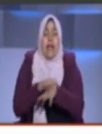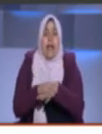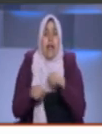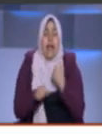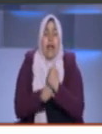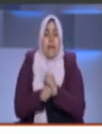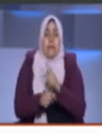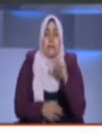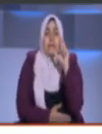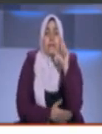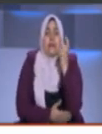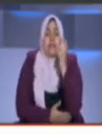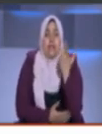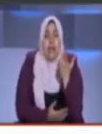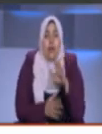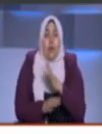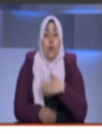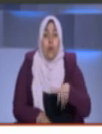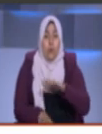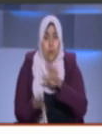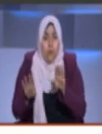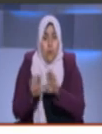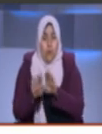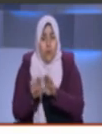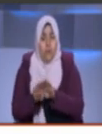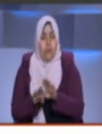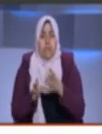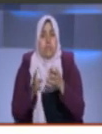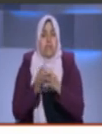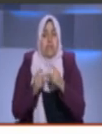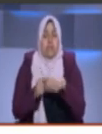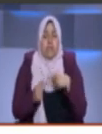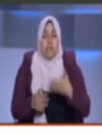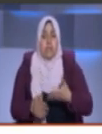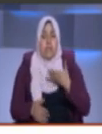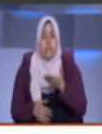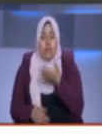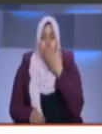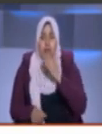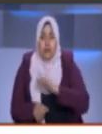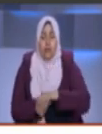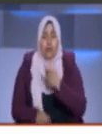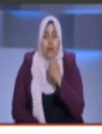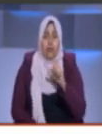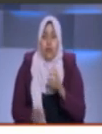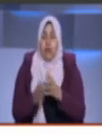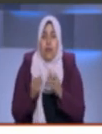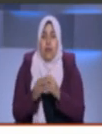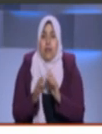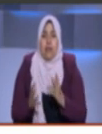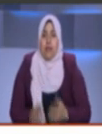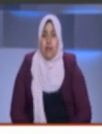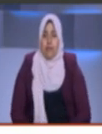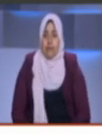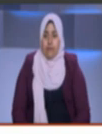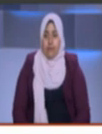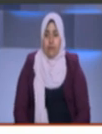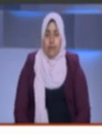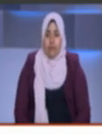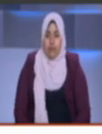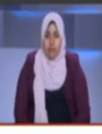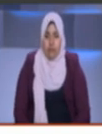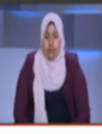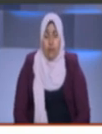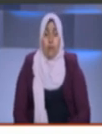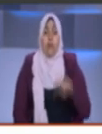المساجد؟ هل يعني كلها مغلقة؟ كيف سيكون الاستعداد لشهر رمضان؟ يعني دينا،